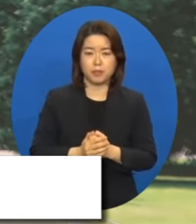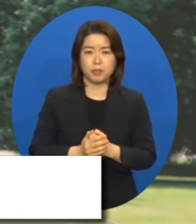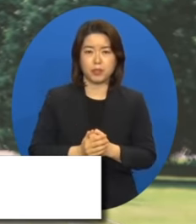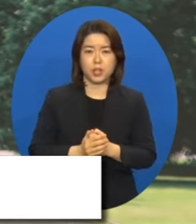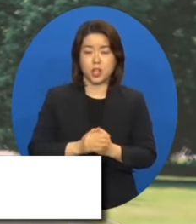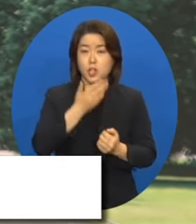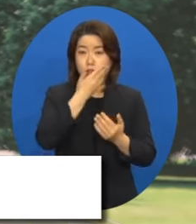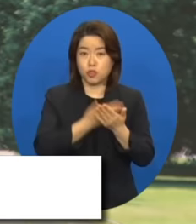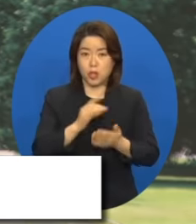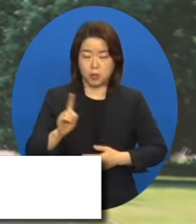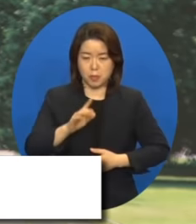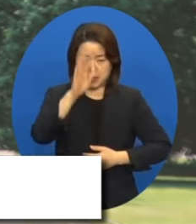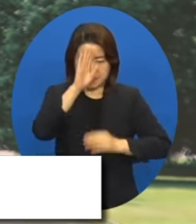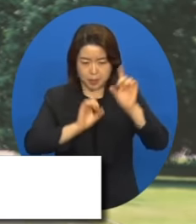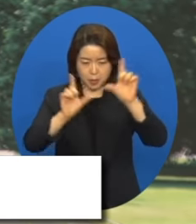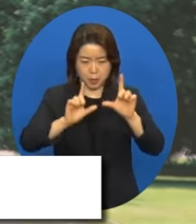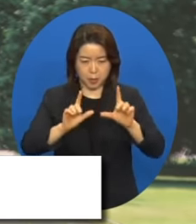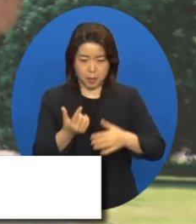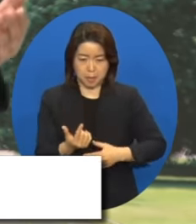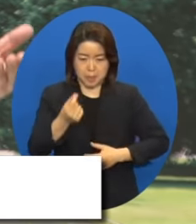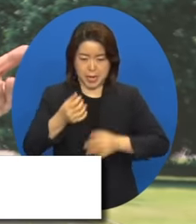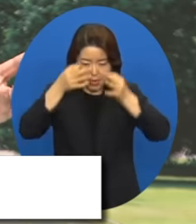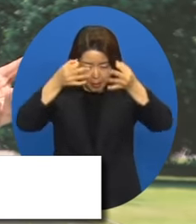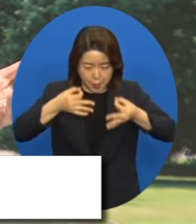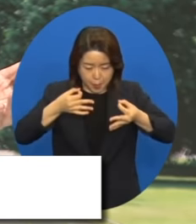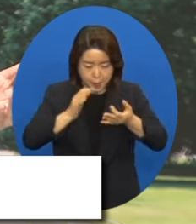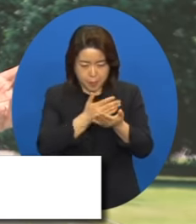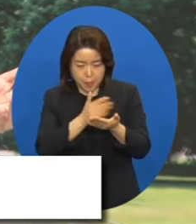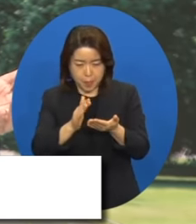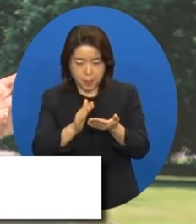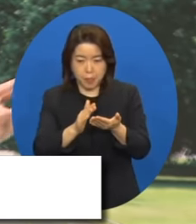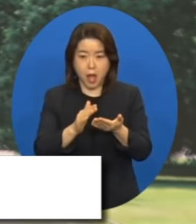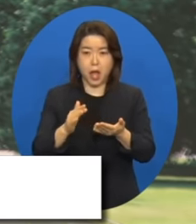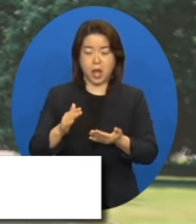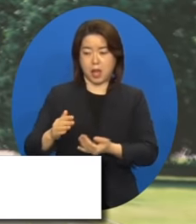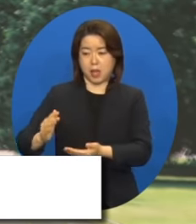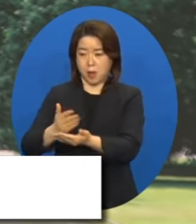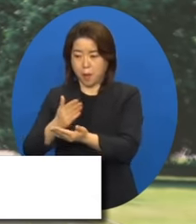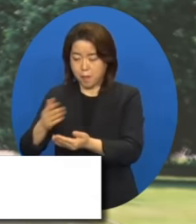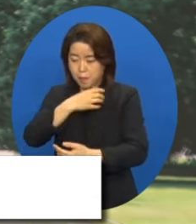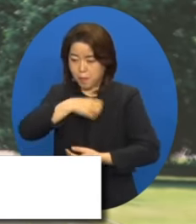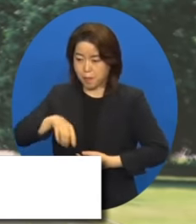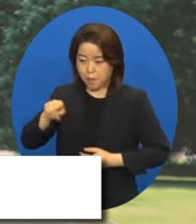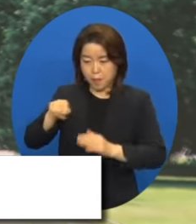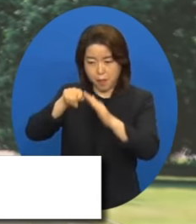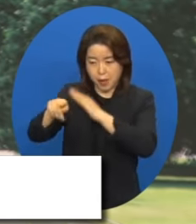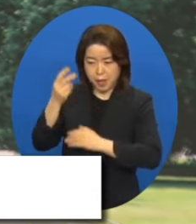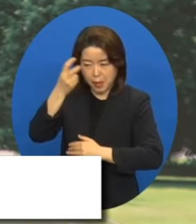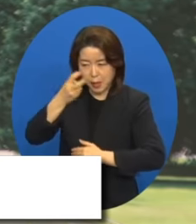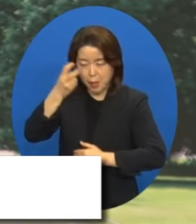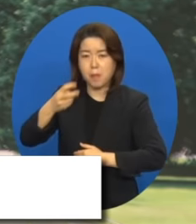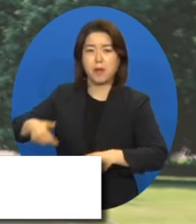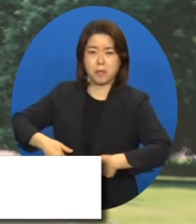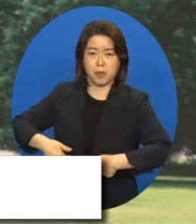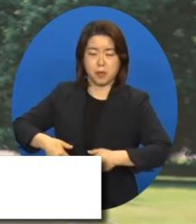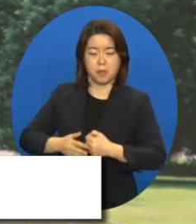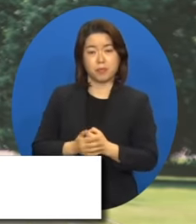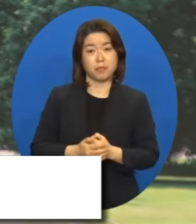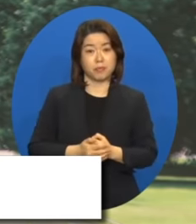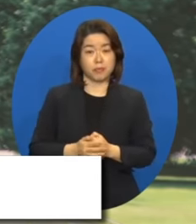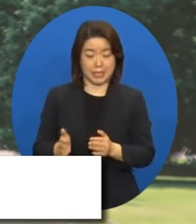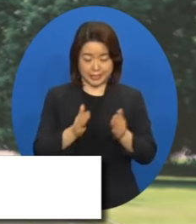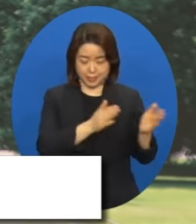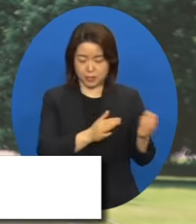분별해서 선별 진료소로 가는 거죠. 여러분도 아 이게 마귀의 역사인가? 만약에